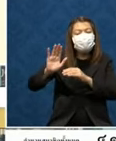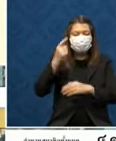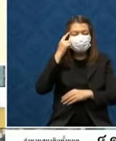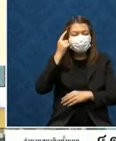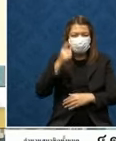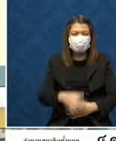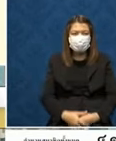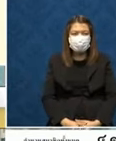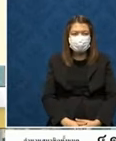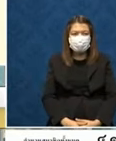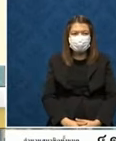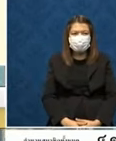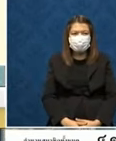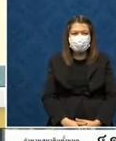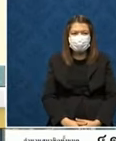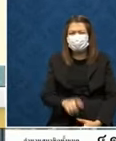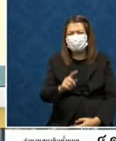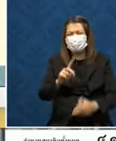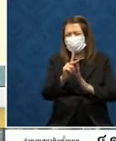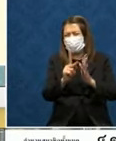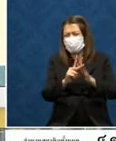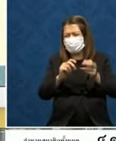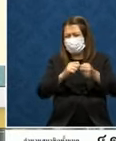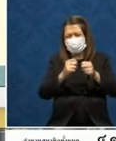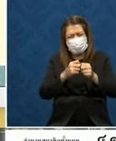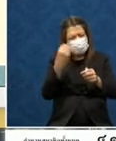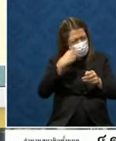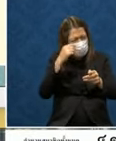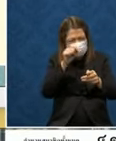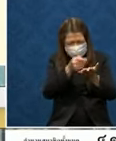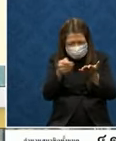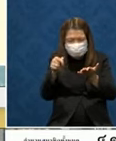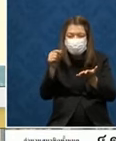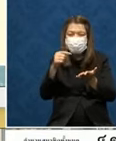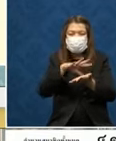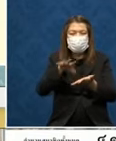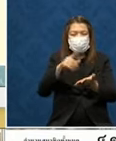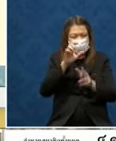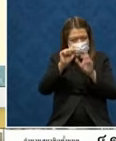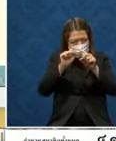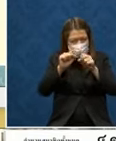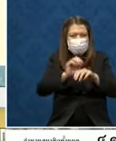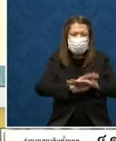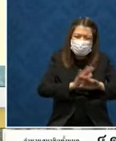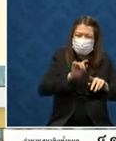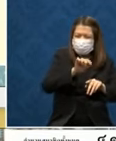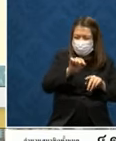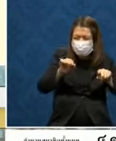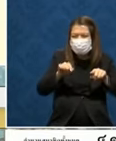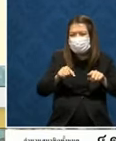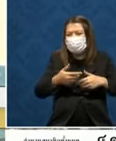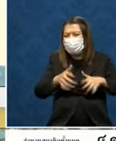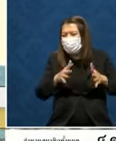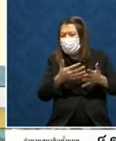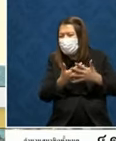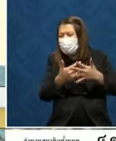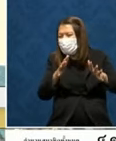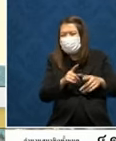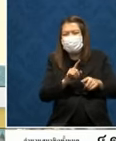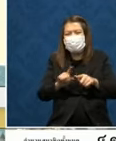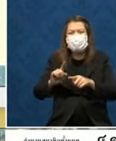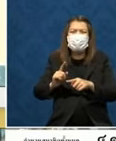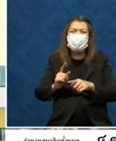แต่รู้สึกว่าท่านมีปัญหากฎหมายทุกฉบับเลยเท่าที่ผมสังเกตมานะท่านจะยกเลิกโน่นยกเลิกนี่ปล่อยคนจากโน่นจากนี่แล้วอีก